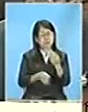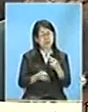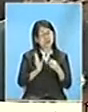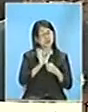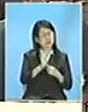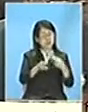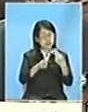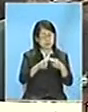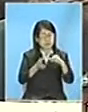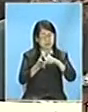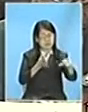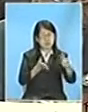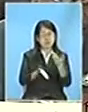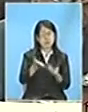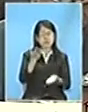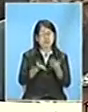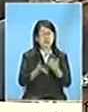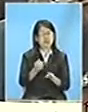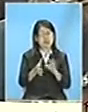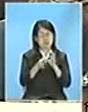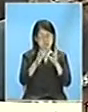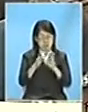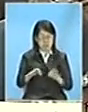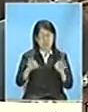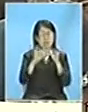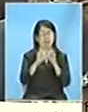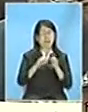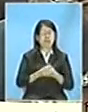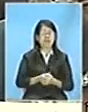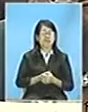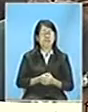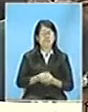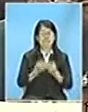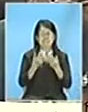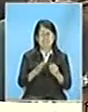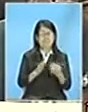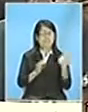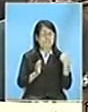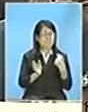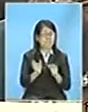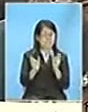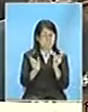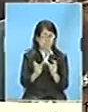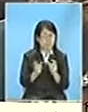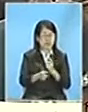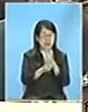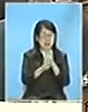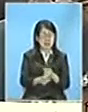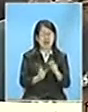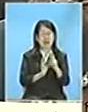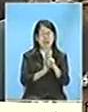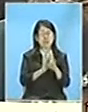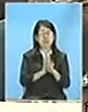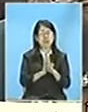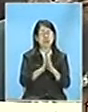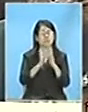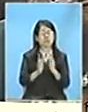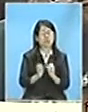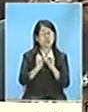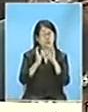องเป็นเรื่องประเด็นหลักสำคัญจะนอกจากที่มีบัญญัติไว้ในพระบัญญัติระเบียบราชการครูดังกล่าวแล้ว